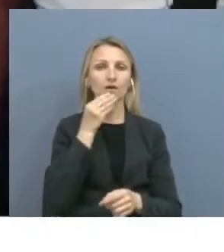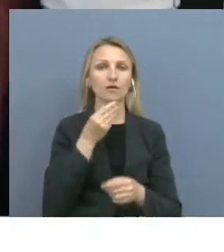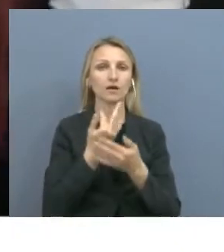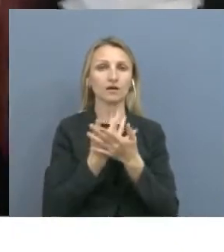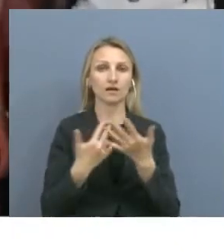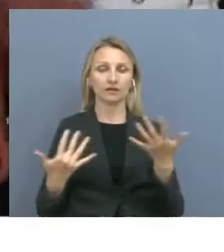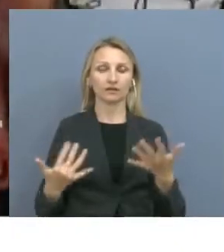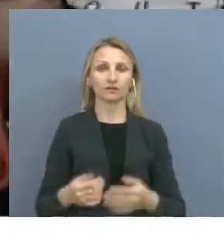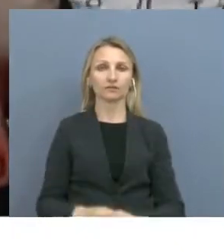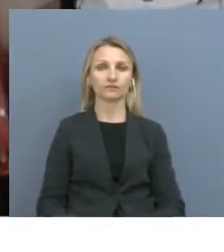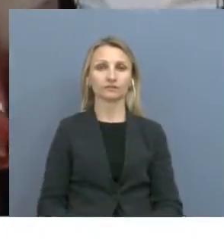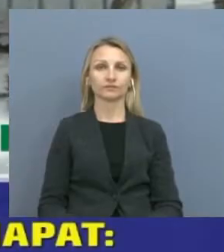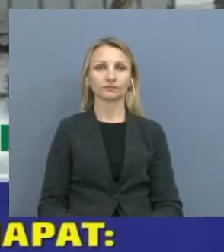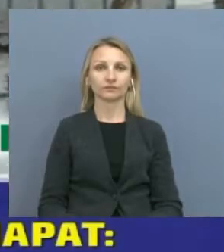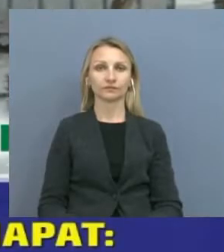с вами.